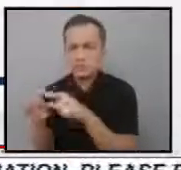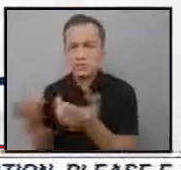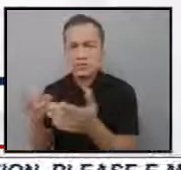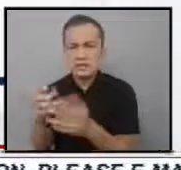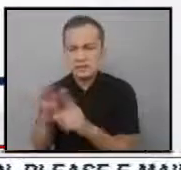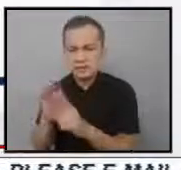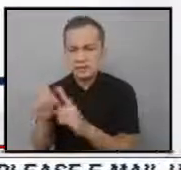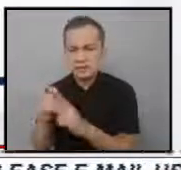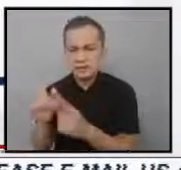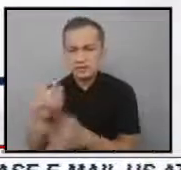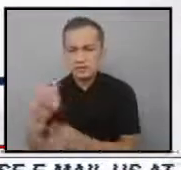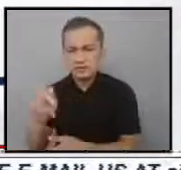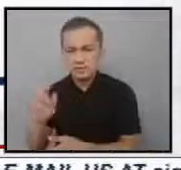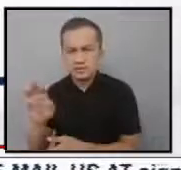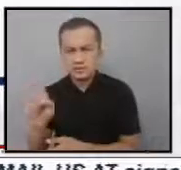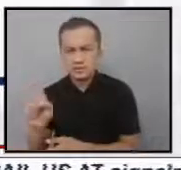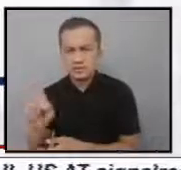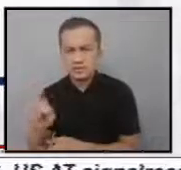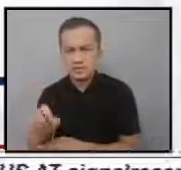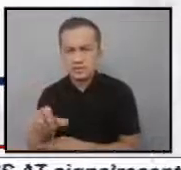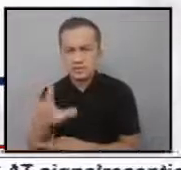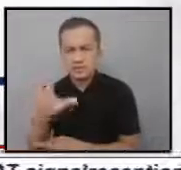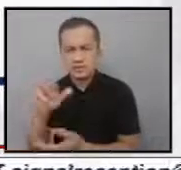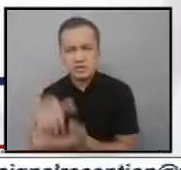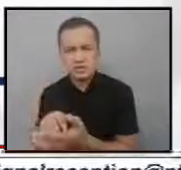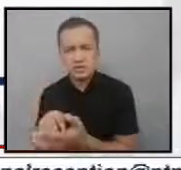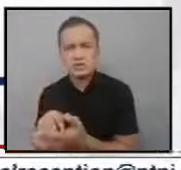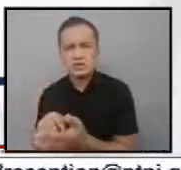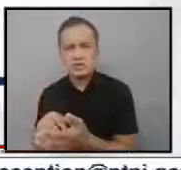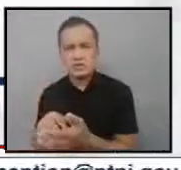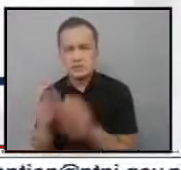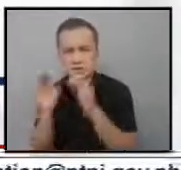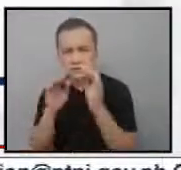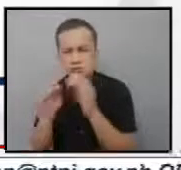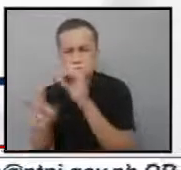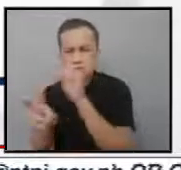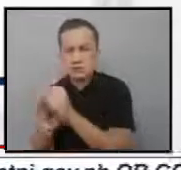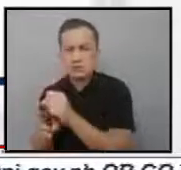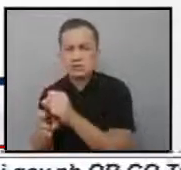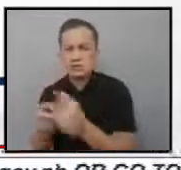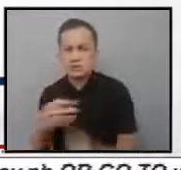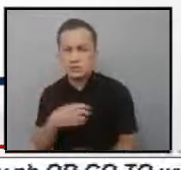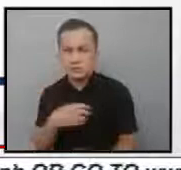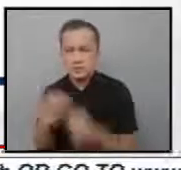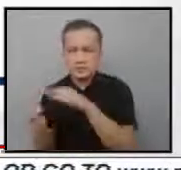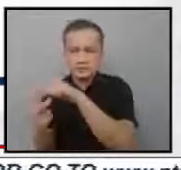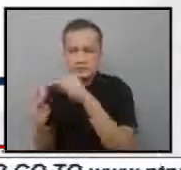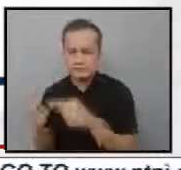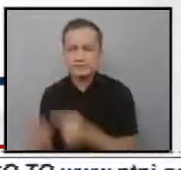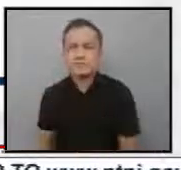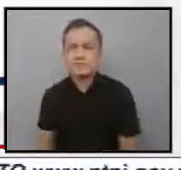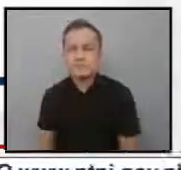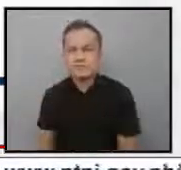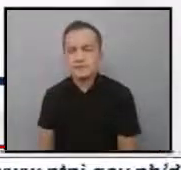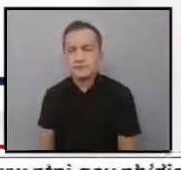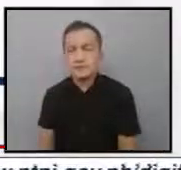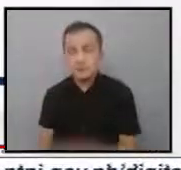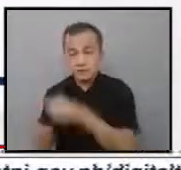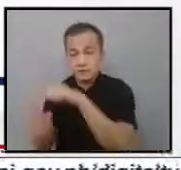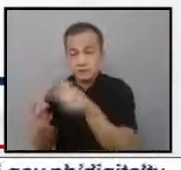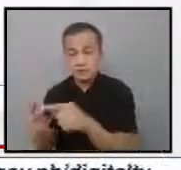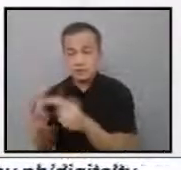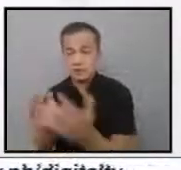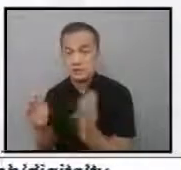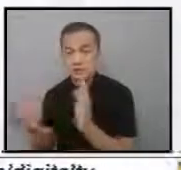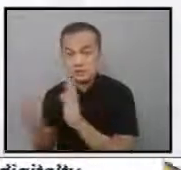mahigit 3,000 halaga ng ilegal na droga ang nakumpiska ng mga pulis mula sa mga suspect. Mahaharap ang mga naarestong salarin sa